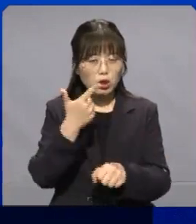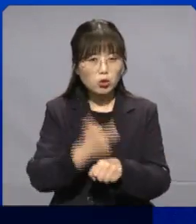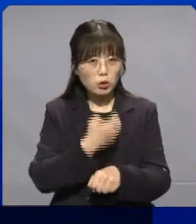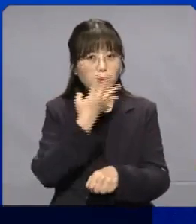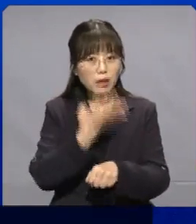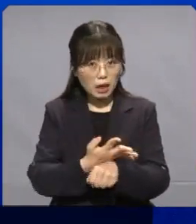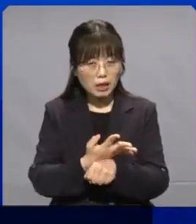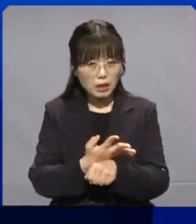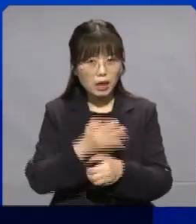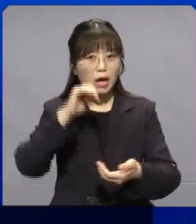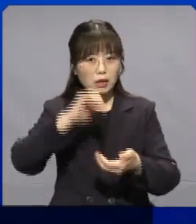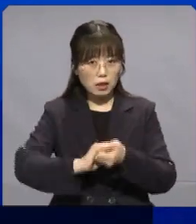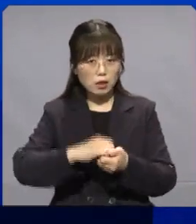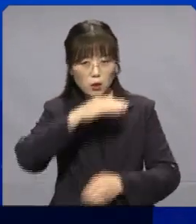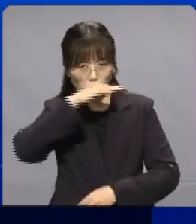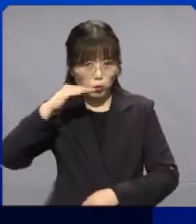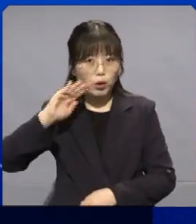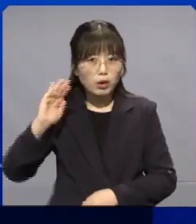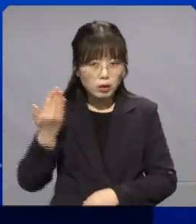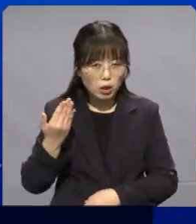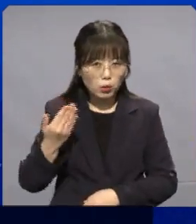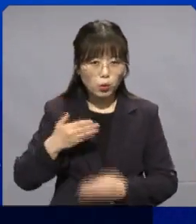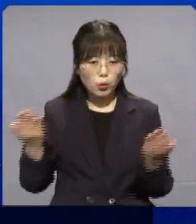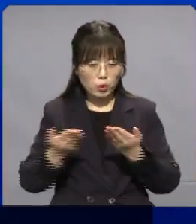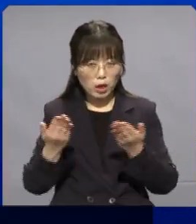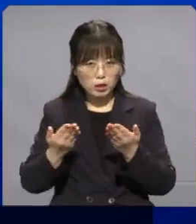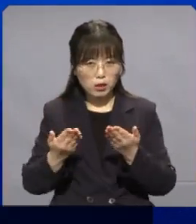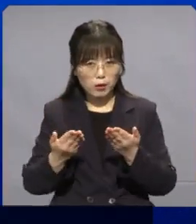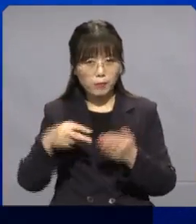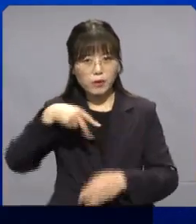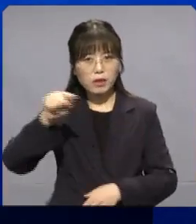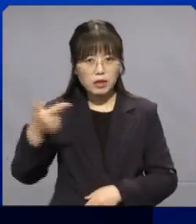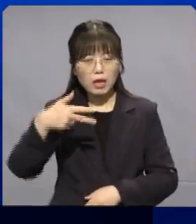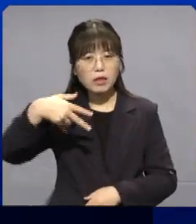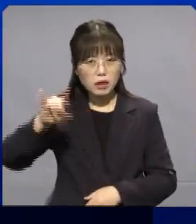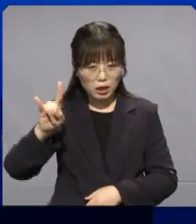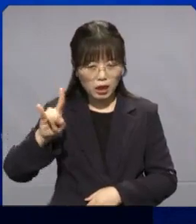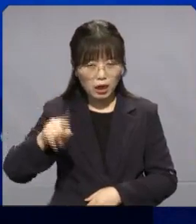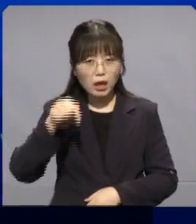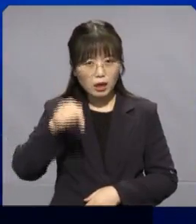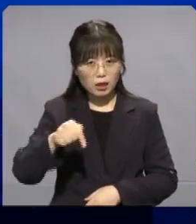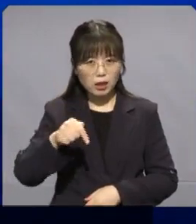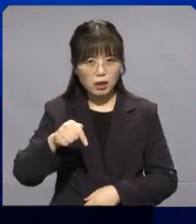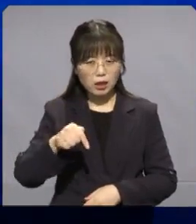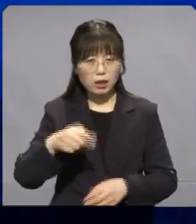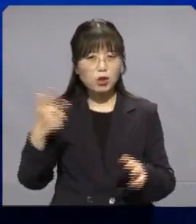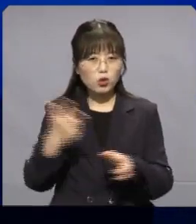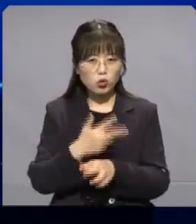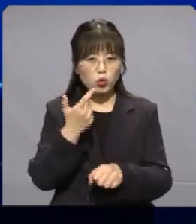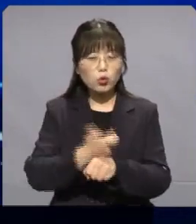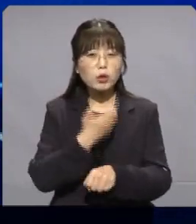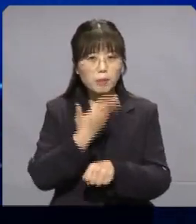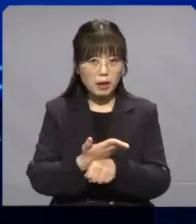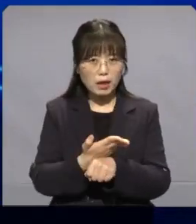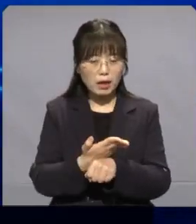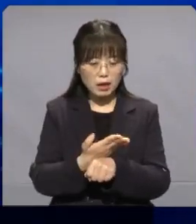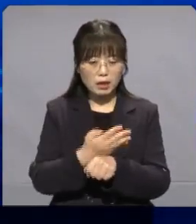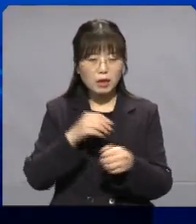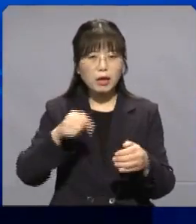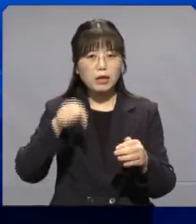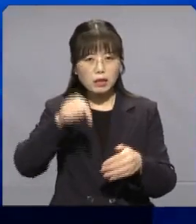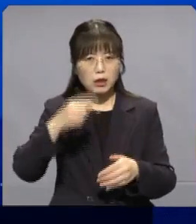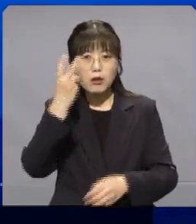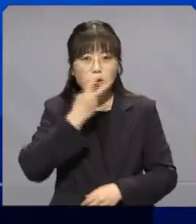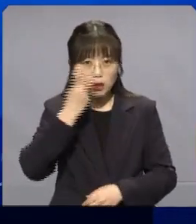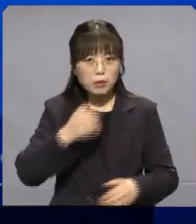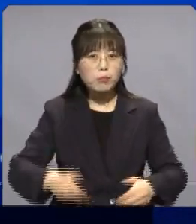64시간 상한이 준수돼야 하고, 산업재, 산재 과로 인정 기준인 4주 평균 64시간 이내 근로시간도 지켜야